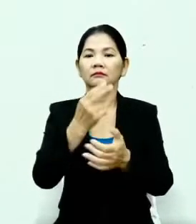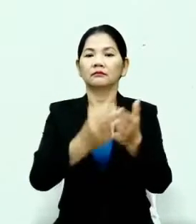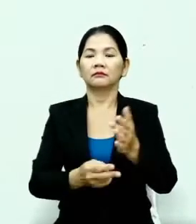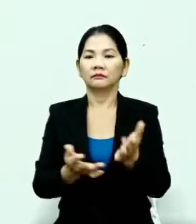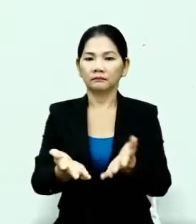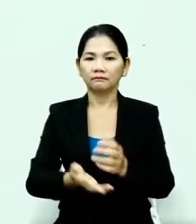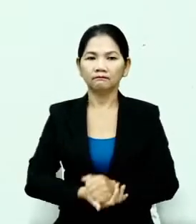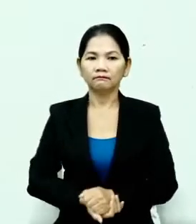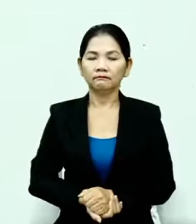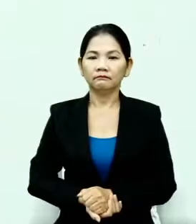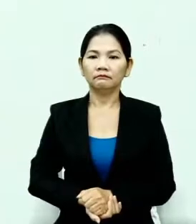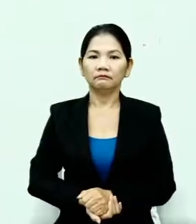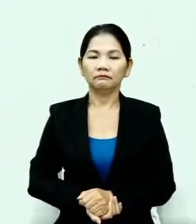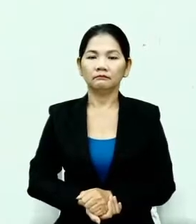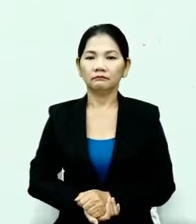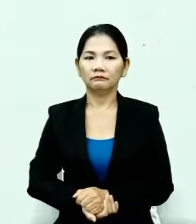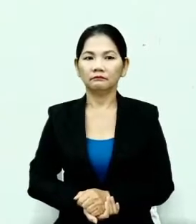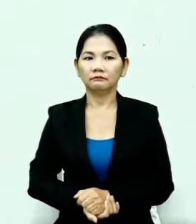ai cồn.